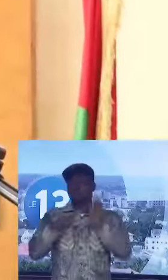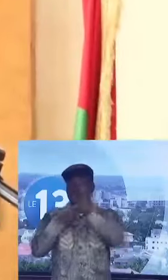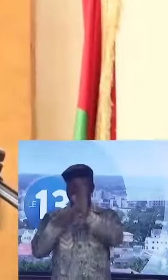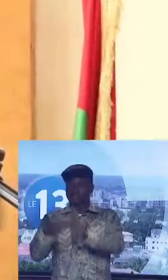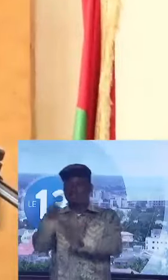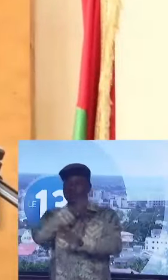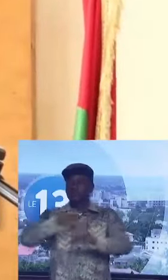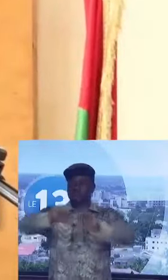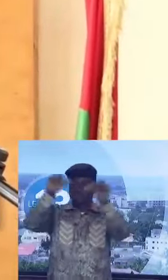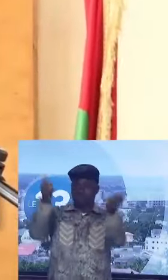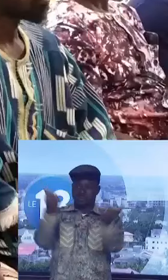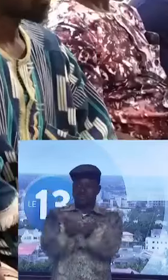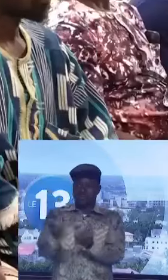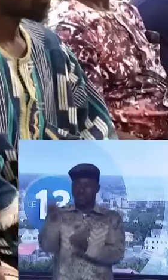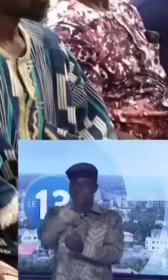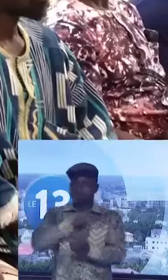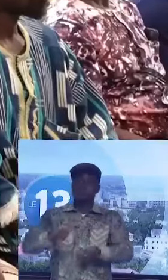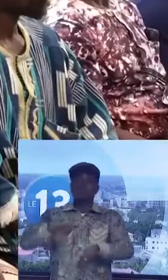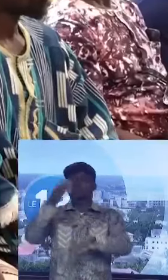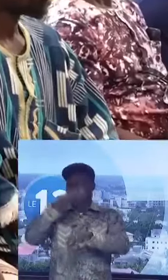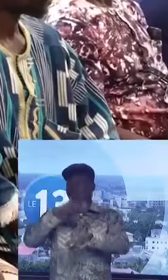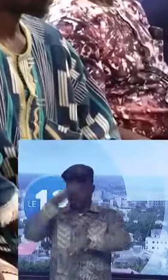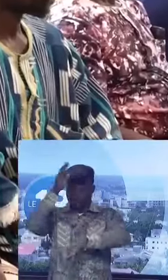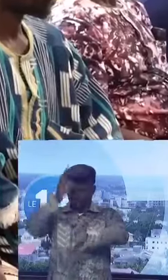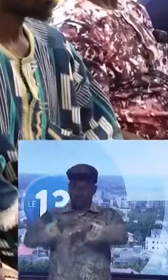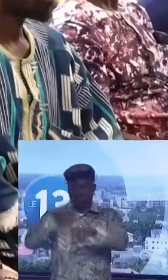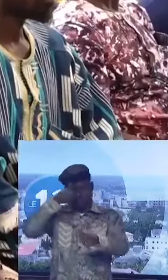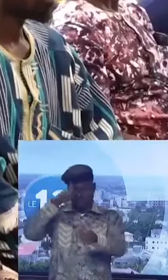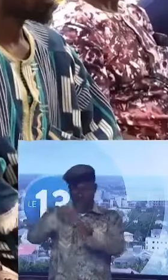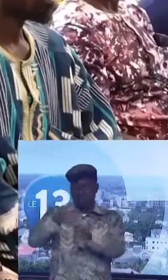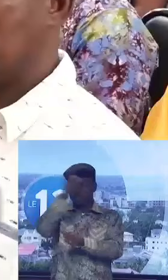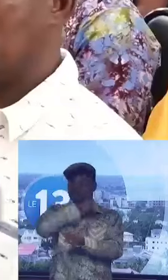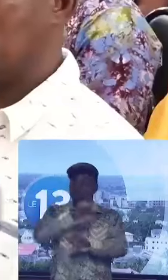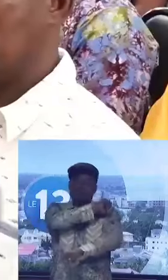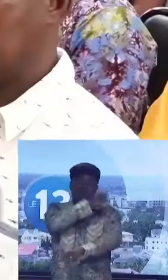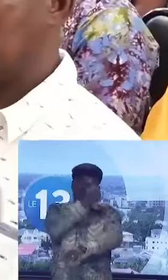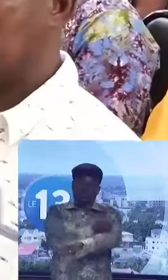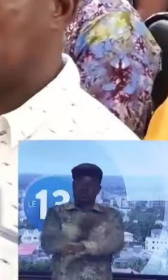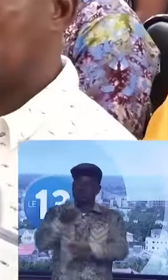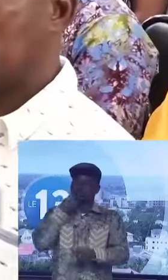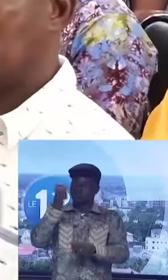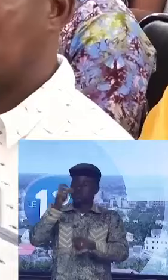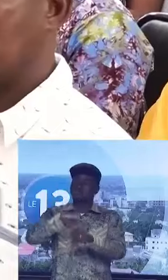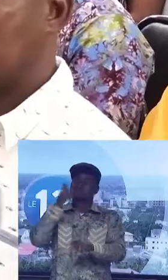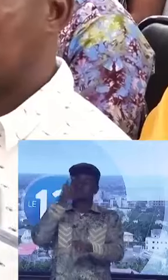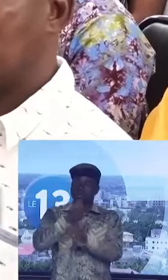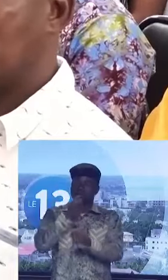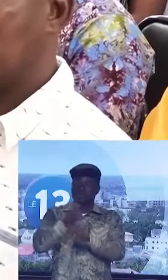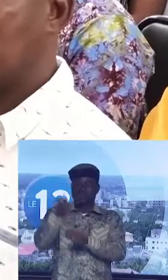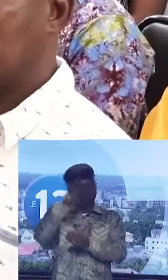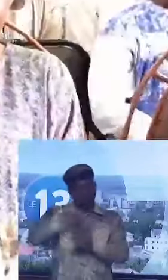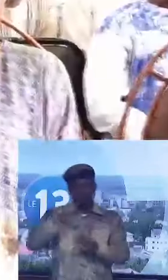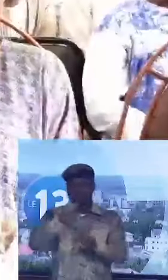pas manqué de rappeler aux autorités communales la nécessité d'œuvrer davantage à l'autonomisation